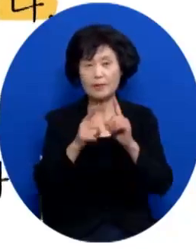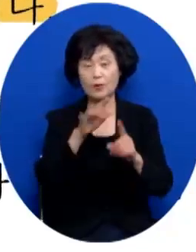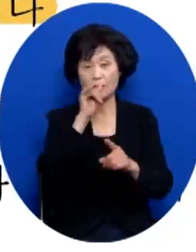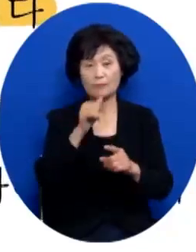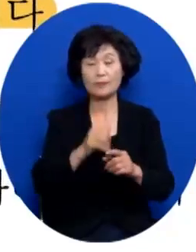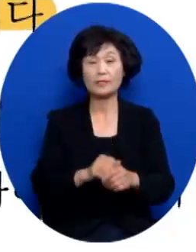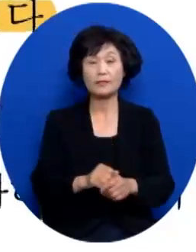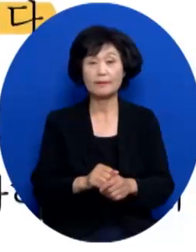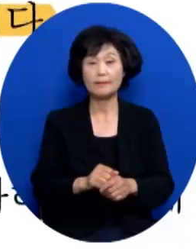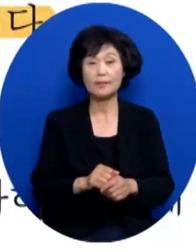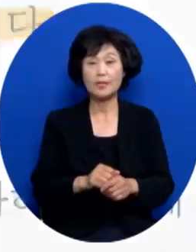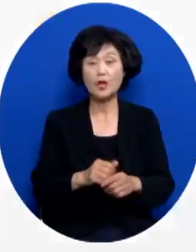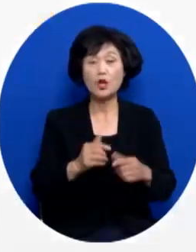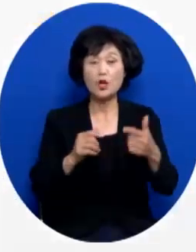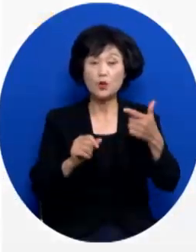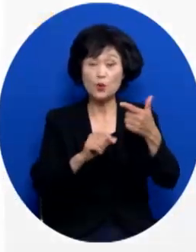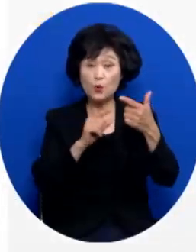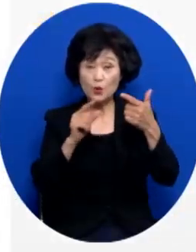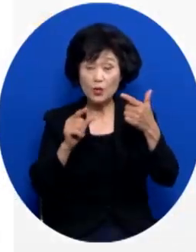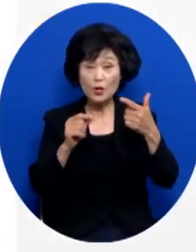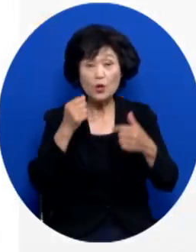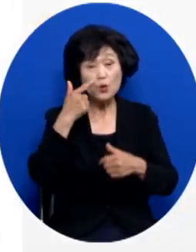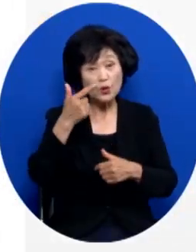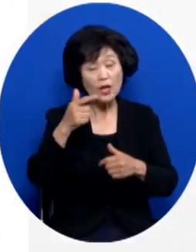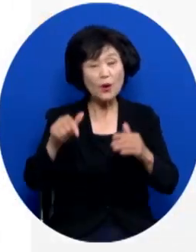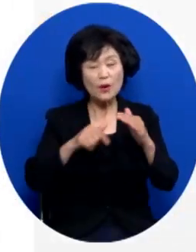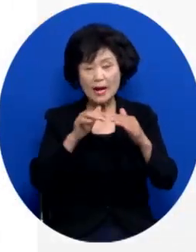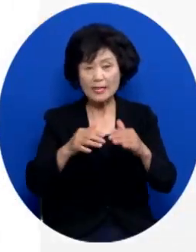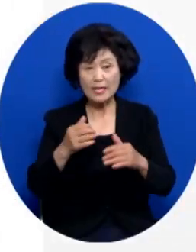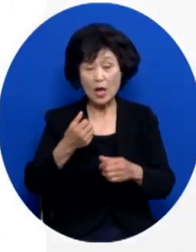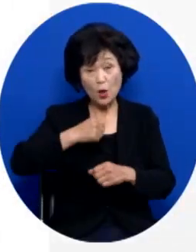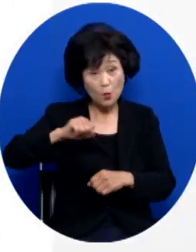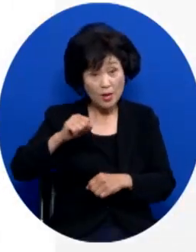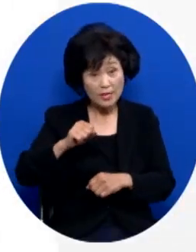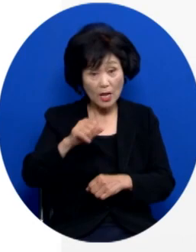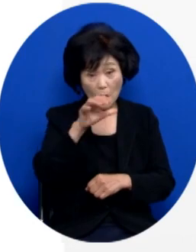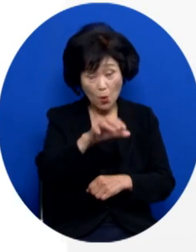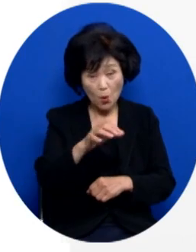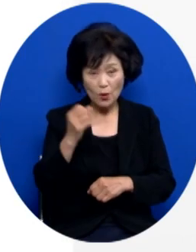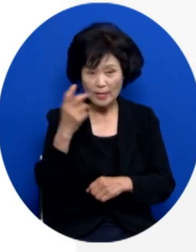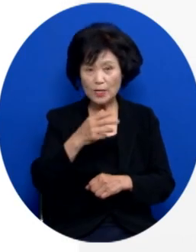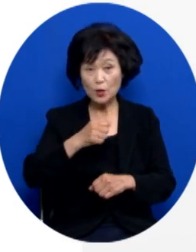관할 지자체는 6개월 안에 위반 업체를 다시 점검해 개선 여부를 확인할 계획입니다.